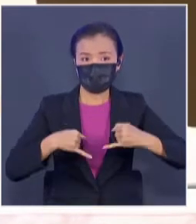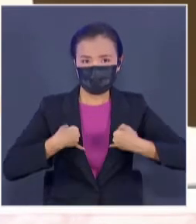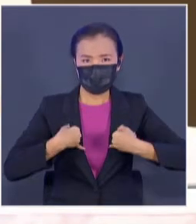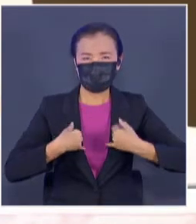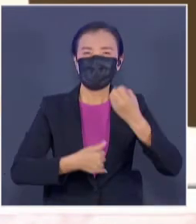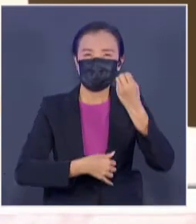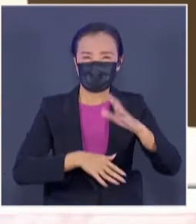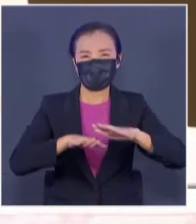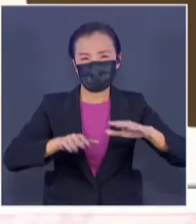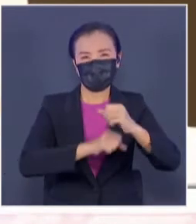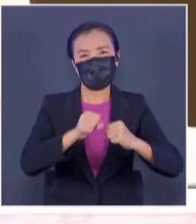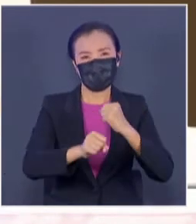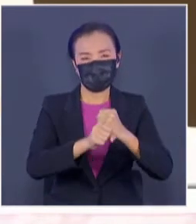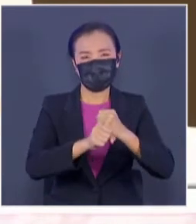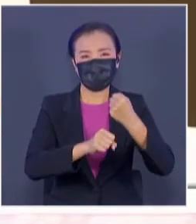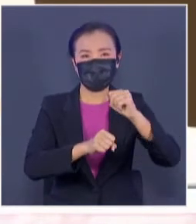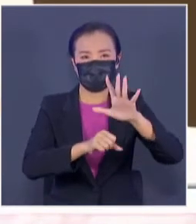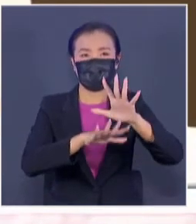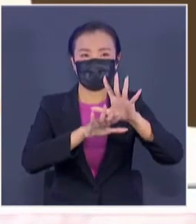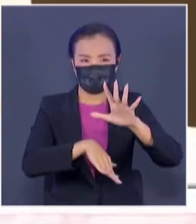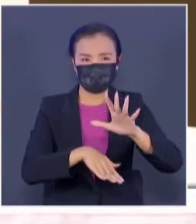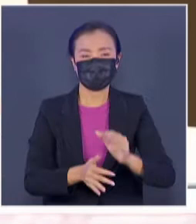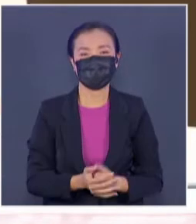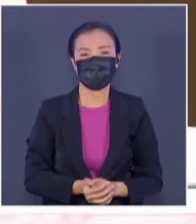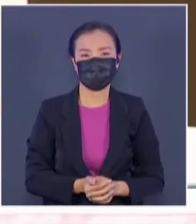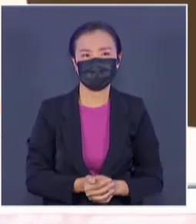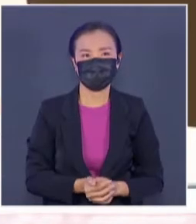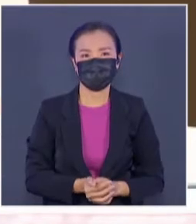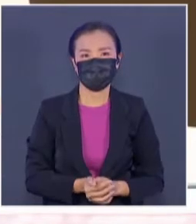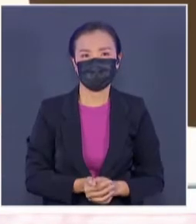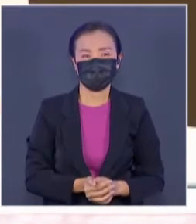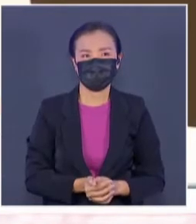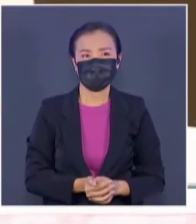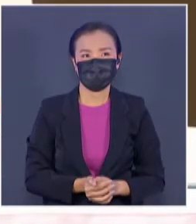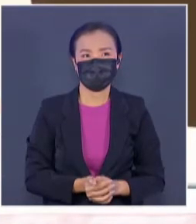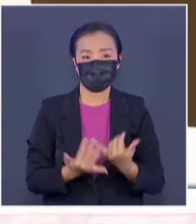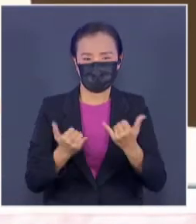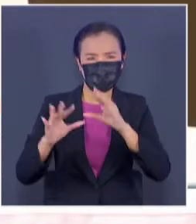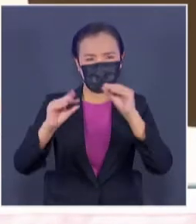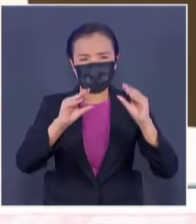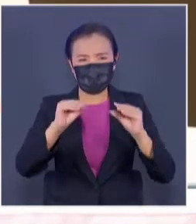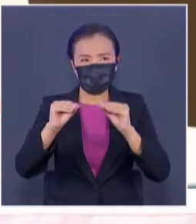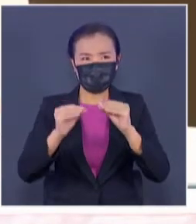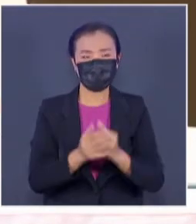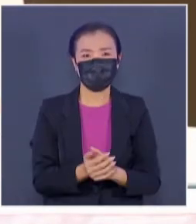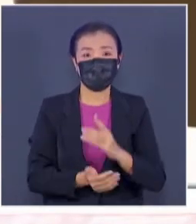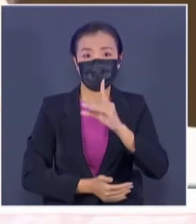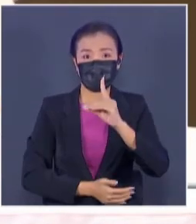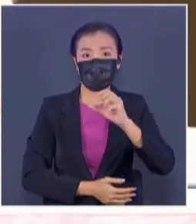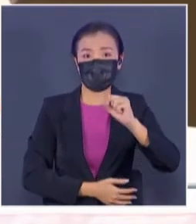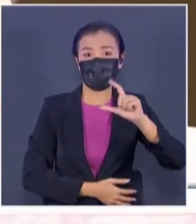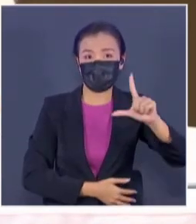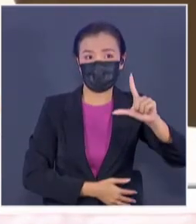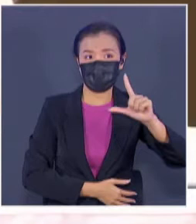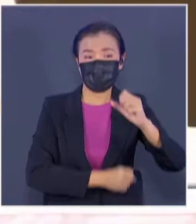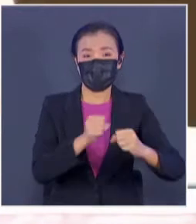นมีเด็กอายุต่ำกว่า15ปีที่เป็นที่โจทย์ขานกันอยู่ในเวลานี้ก็คือ DSL วันนั้นเด็กอ